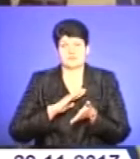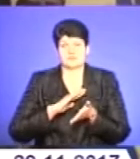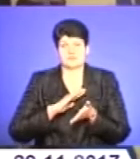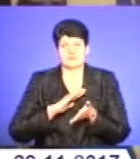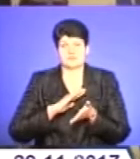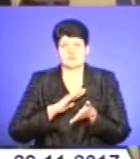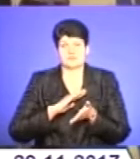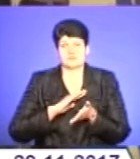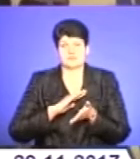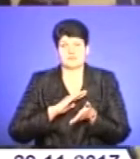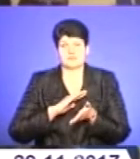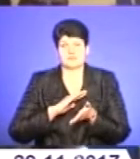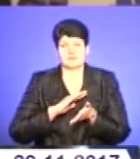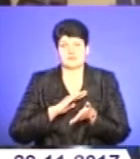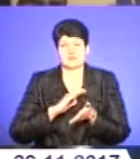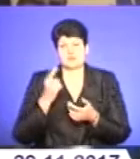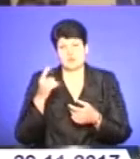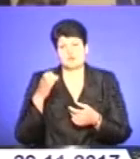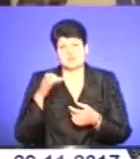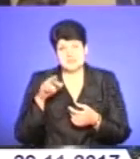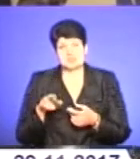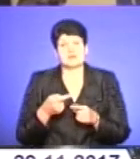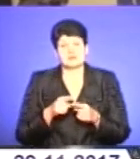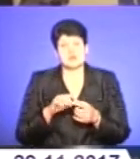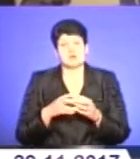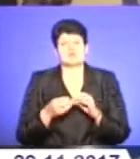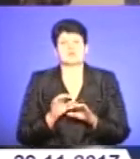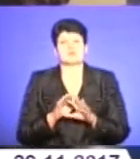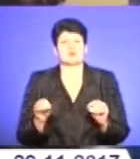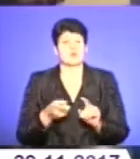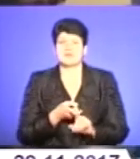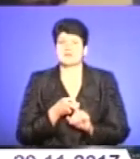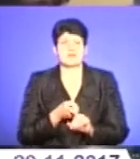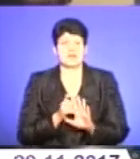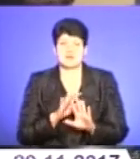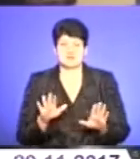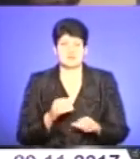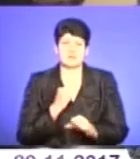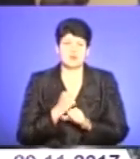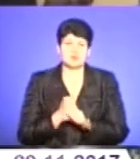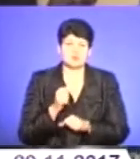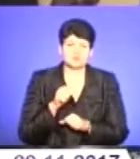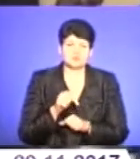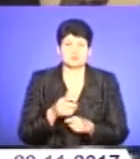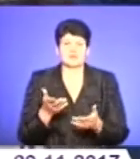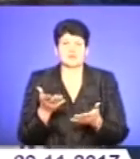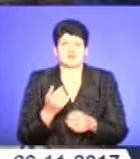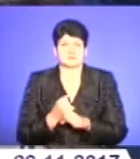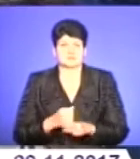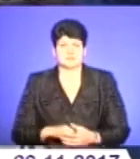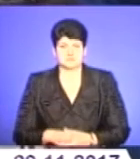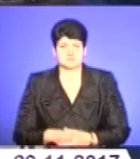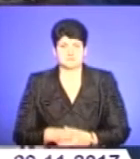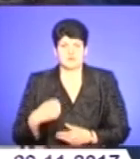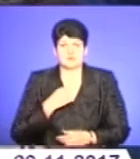що з 1 січня така-то сума буде, незалежно від того, чи працює, де ви працюєте.